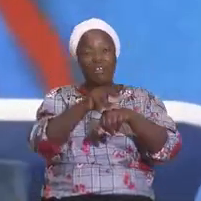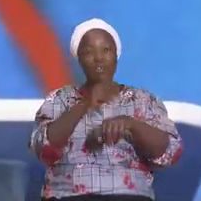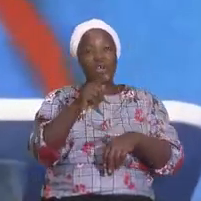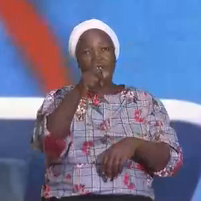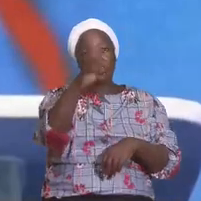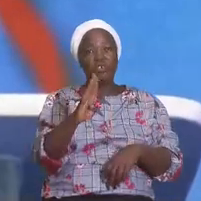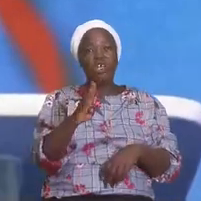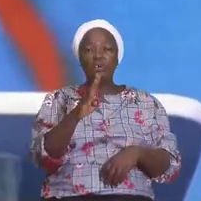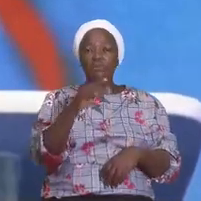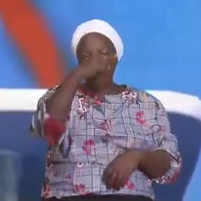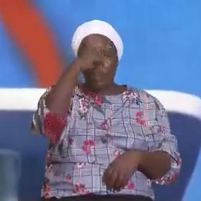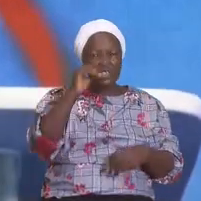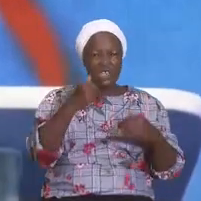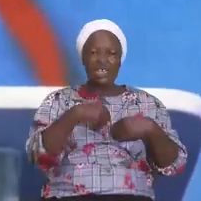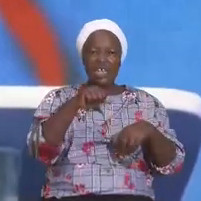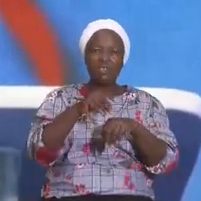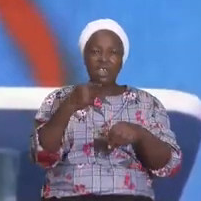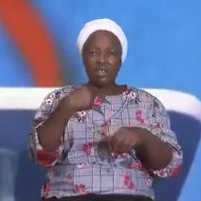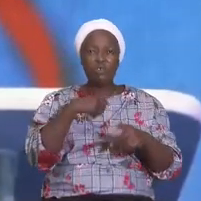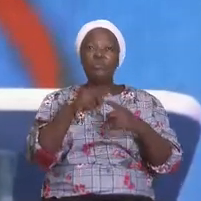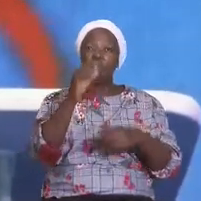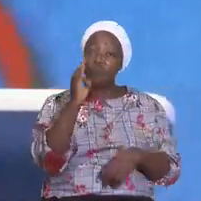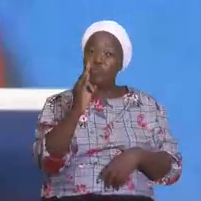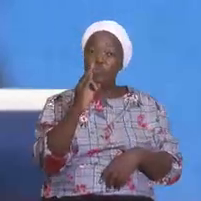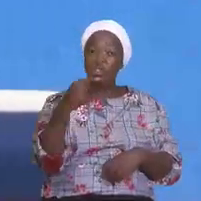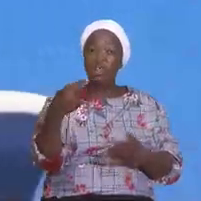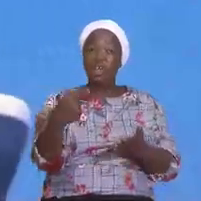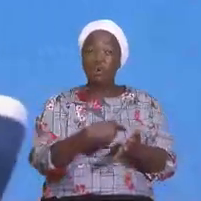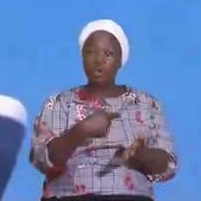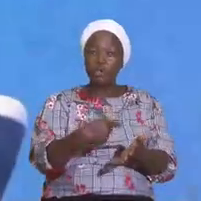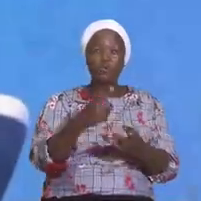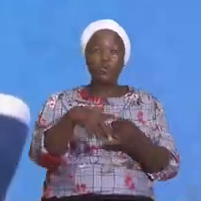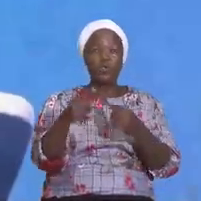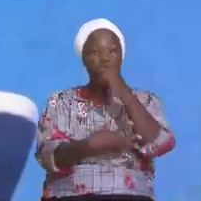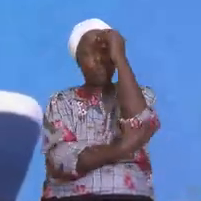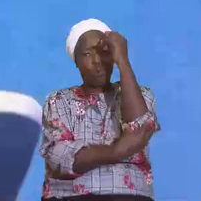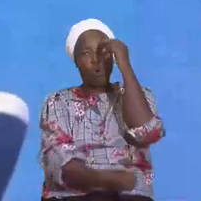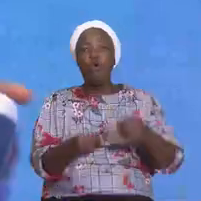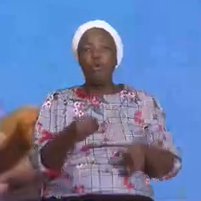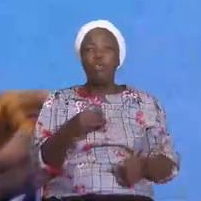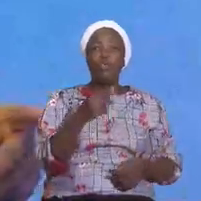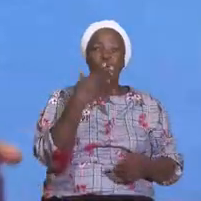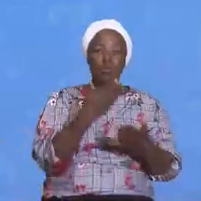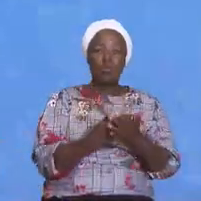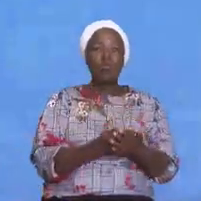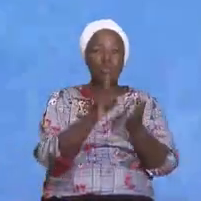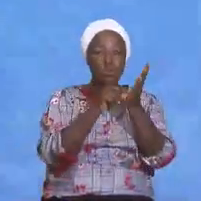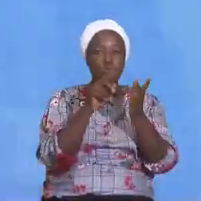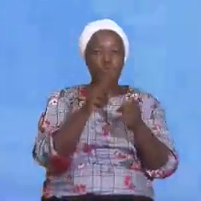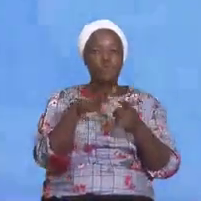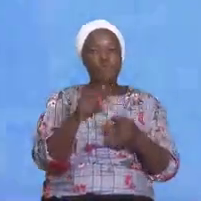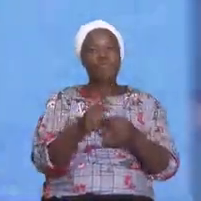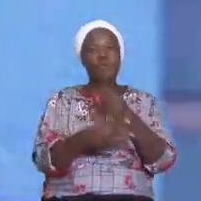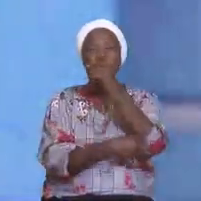Christ a été oint. Oint par le Père. Oint par Dieu. Parce qu'il m'a oint